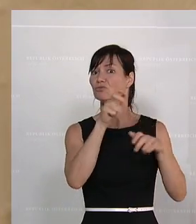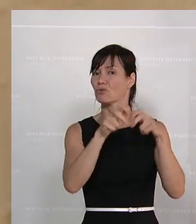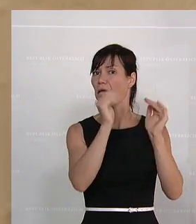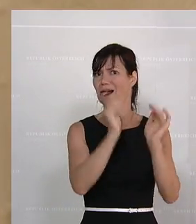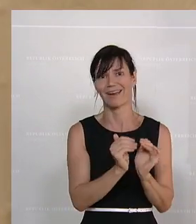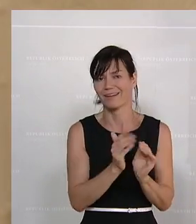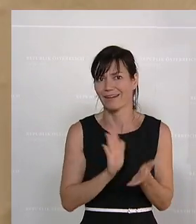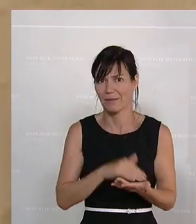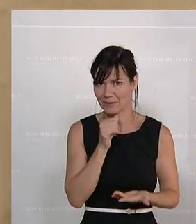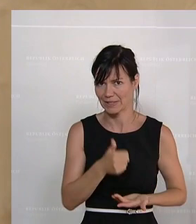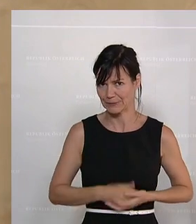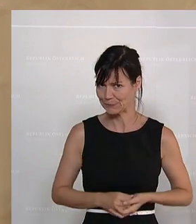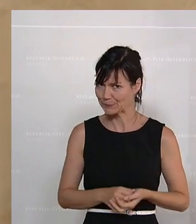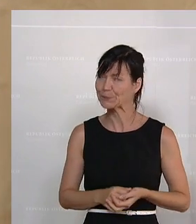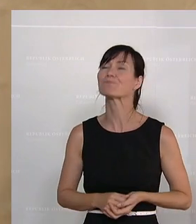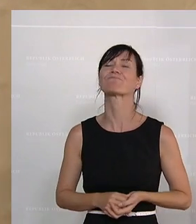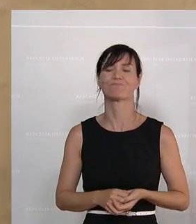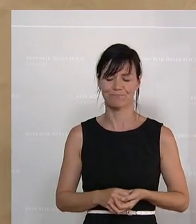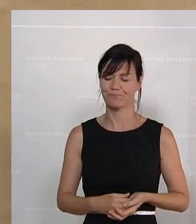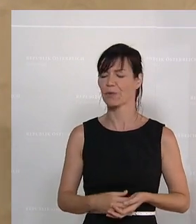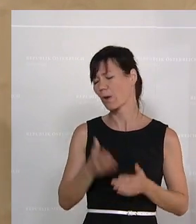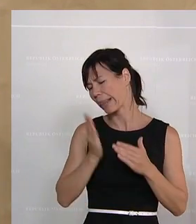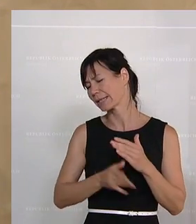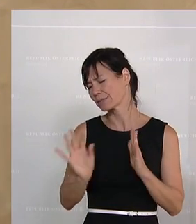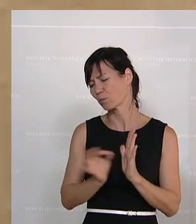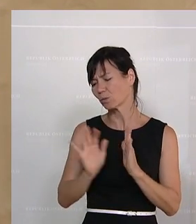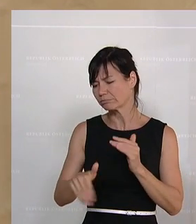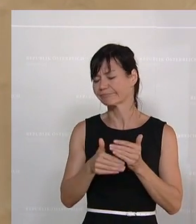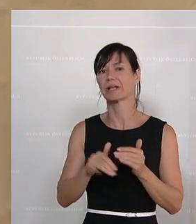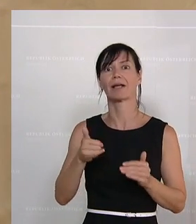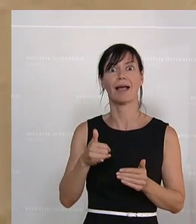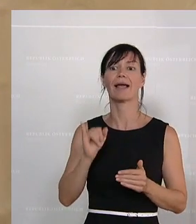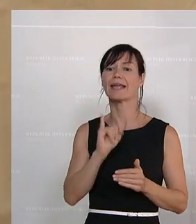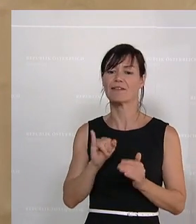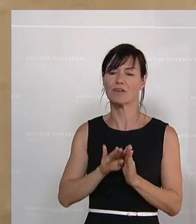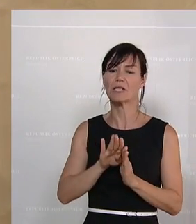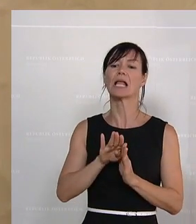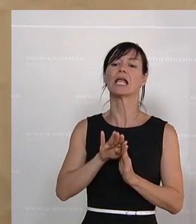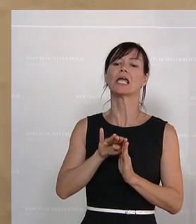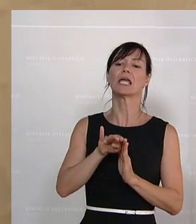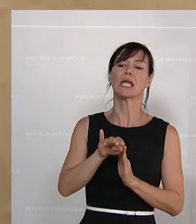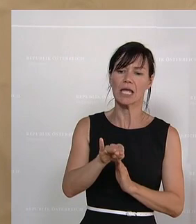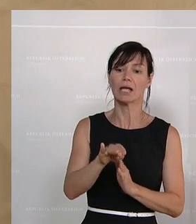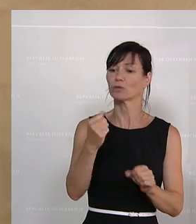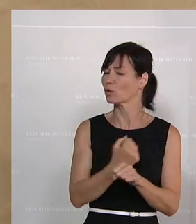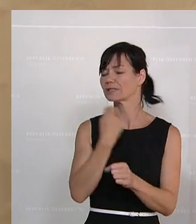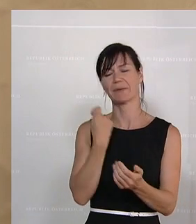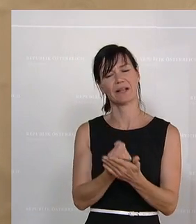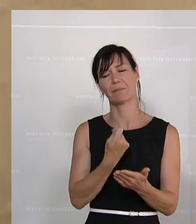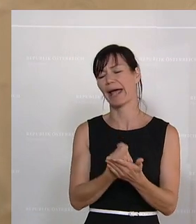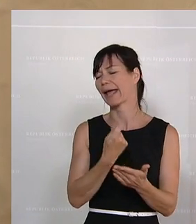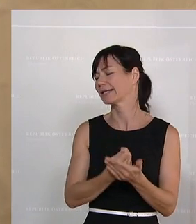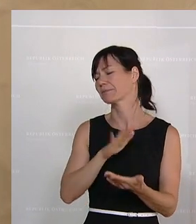die es wird zu recht darauf hingewiesen dass die inflation sind wenn sie wieder zurück geht woher preise zurück lassen wir die menschen davon betroffen